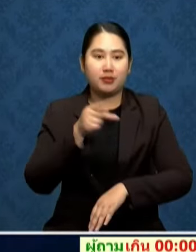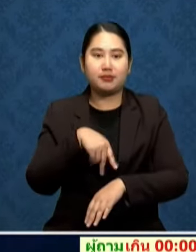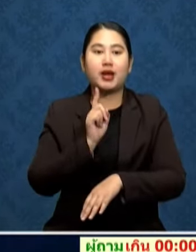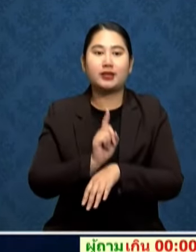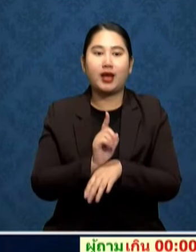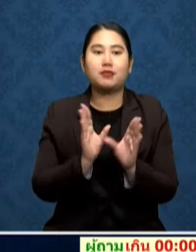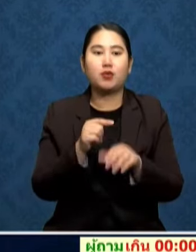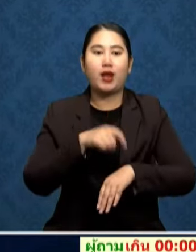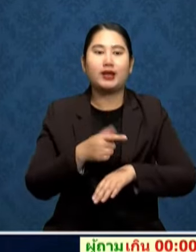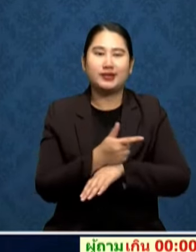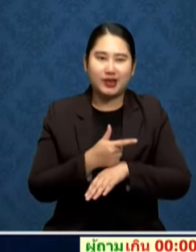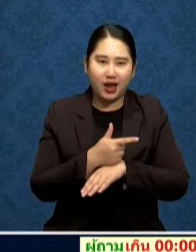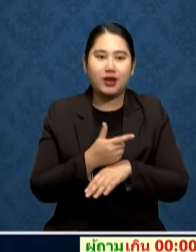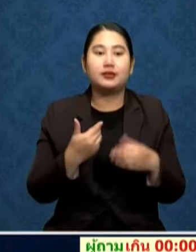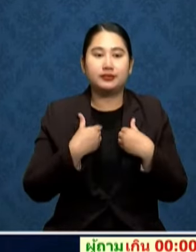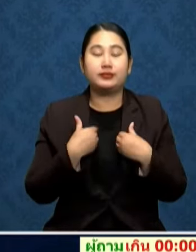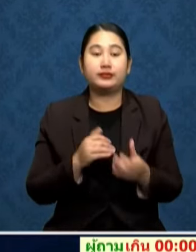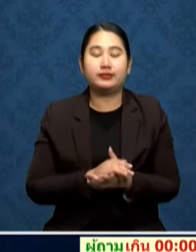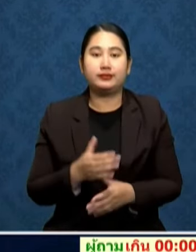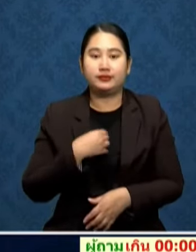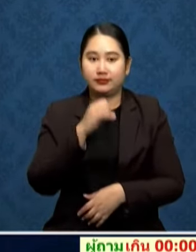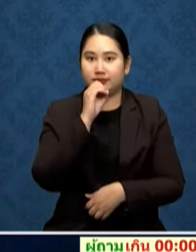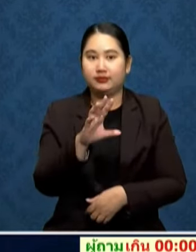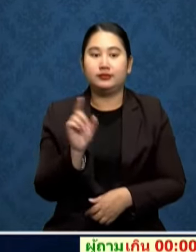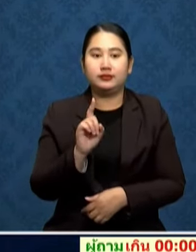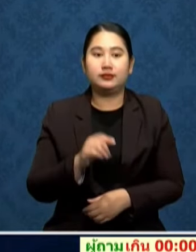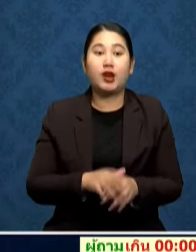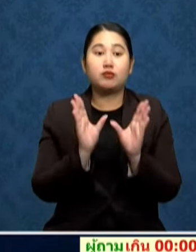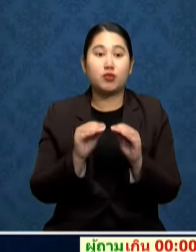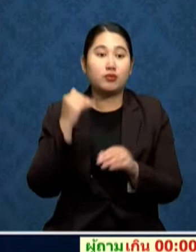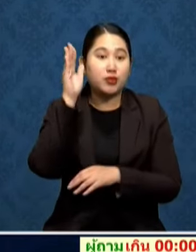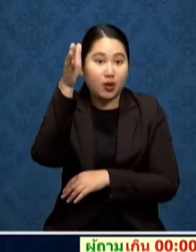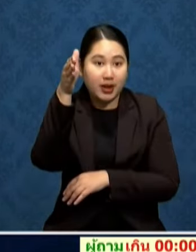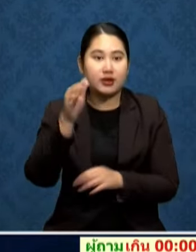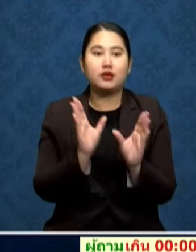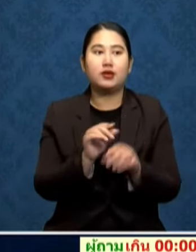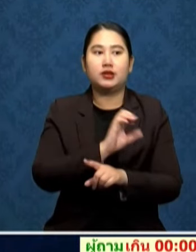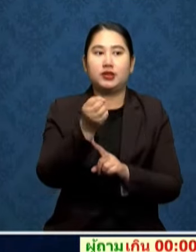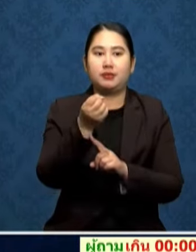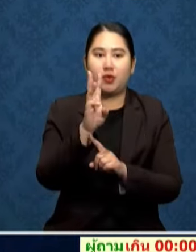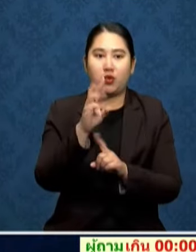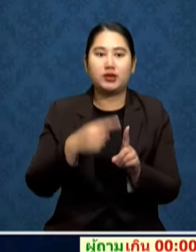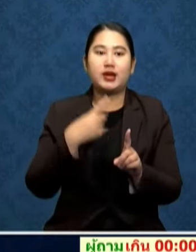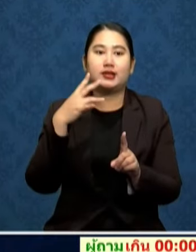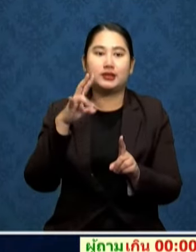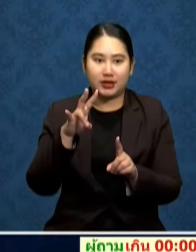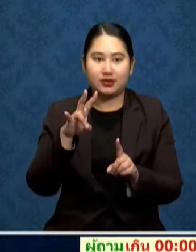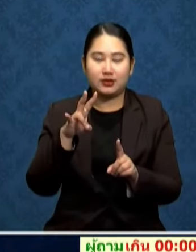ยครับมันก็ล่าช้าจากกำหนดนิดหน่อยนะครับซึ่งผมนำเรียนว่าในการประชุมครั้งถัดไปเนี่ยเราจะประชุมในวันที่16กรกฎา